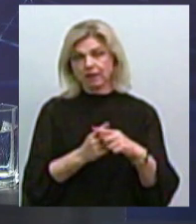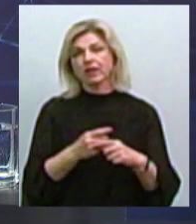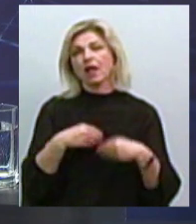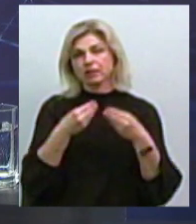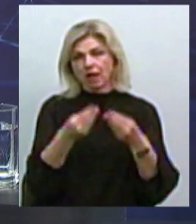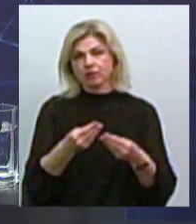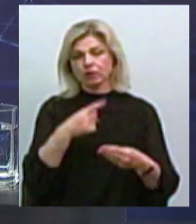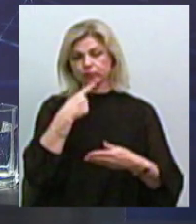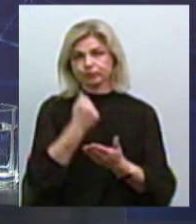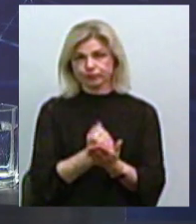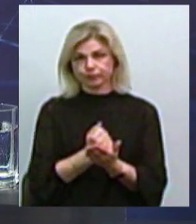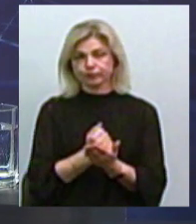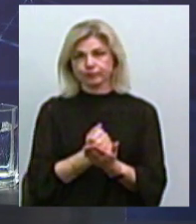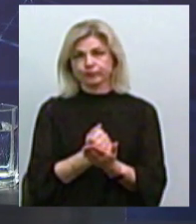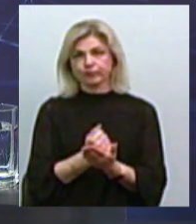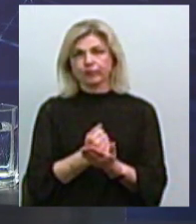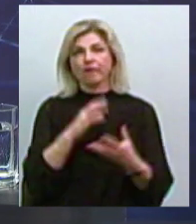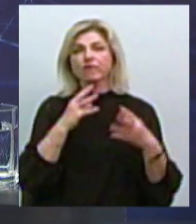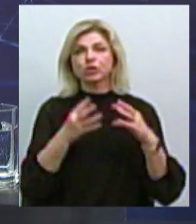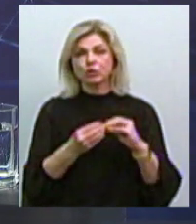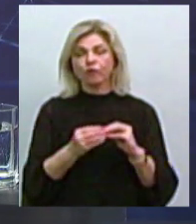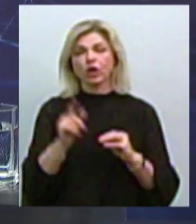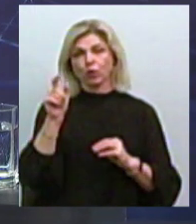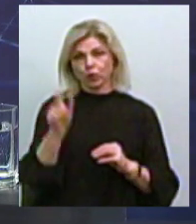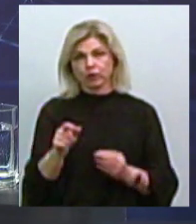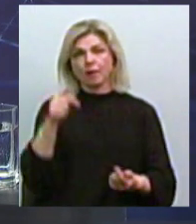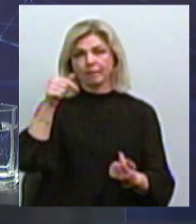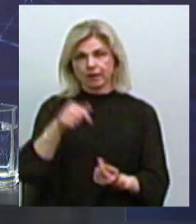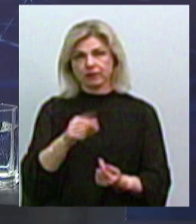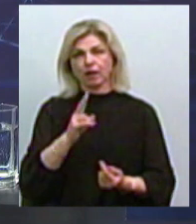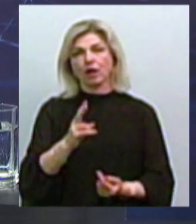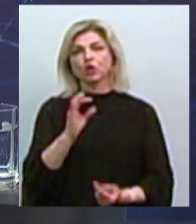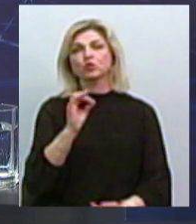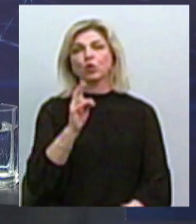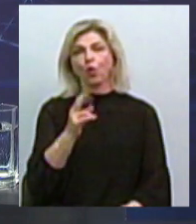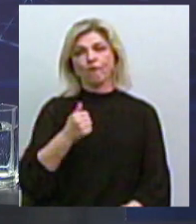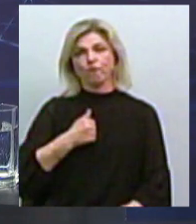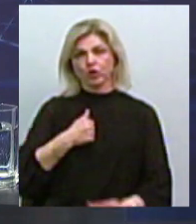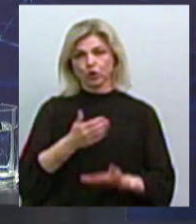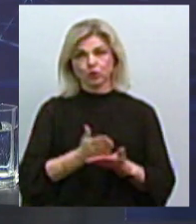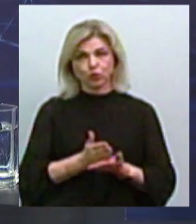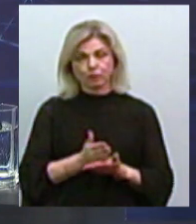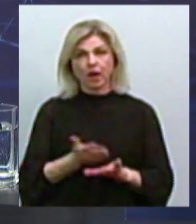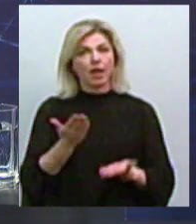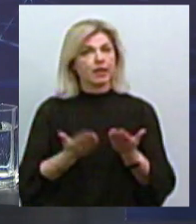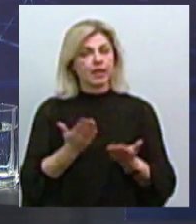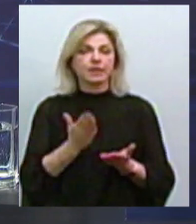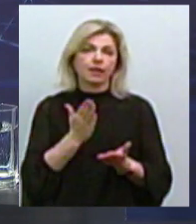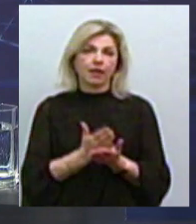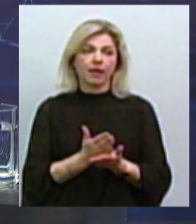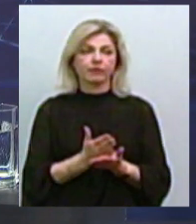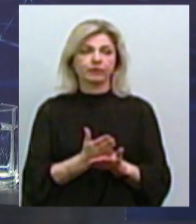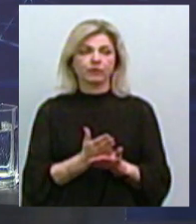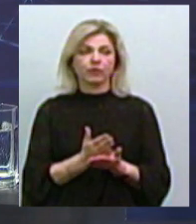даємо остаточний і ґрунтовний висновок, що ця людина придатна до строкової військової служби. А якщо є